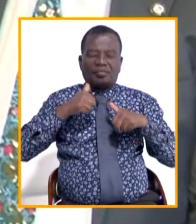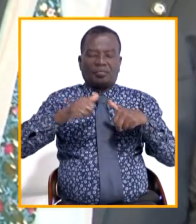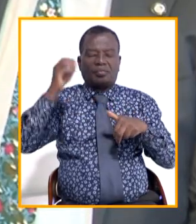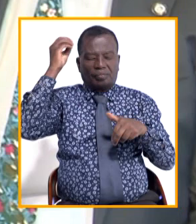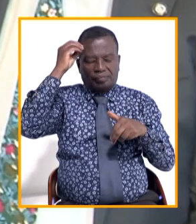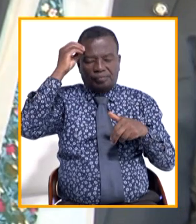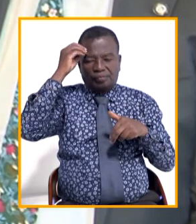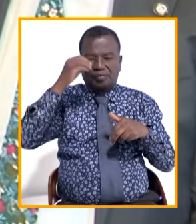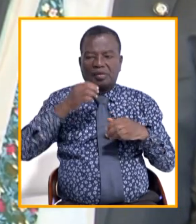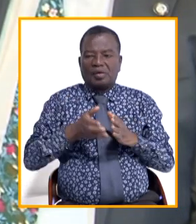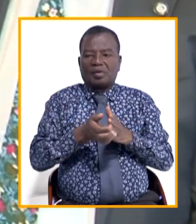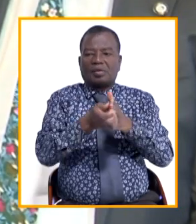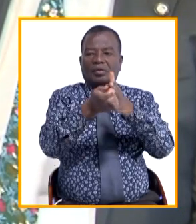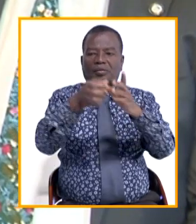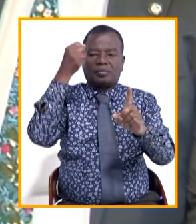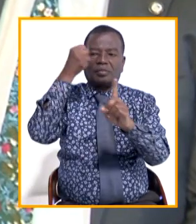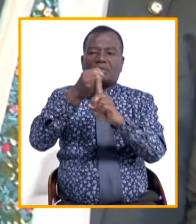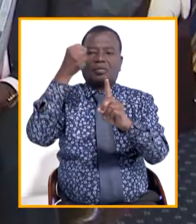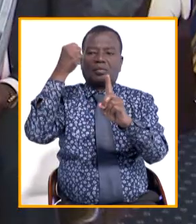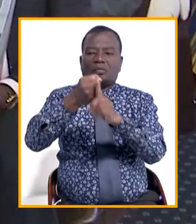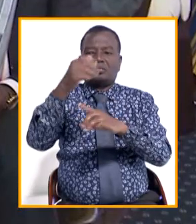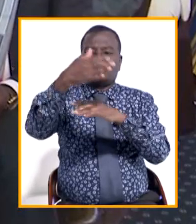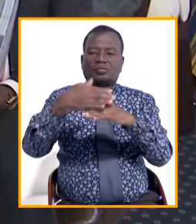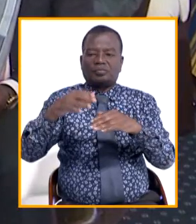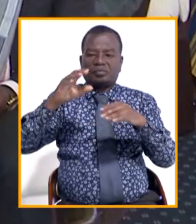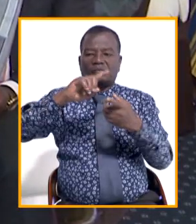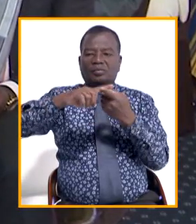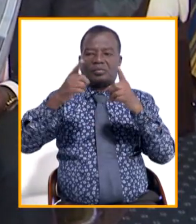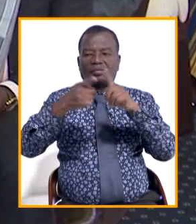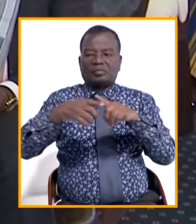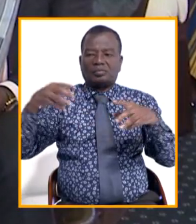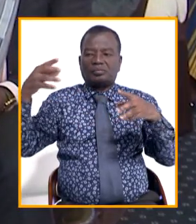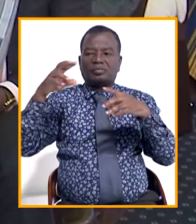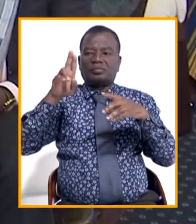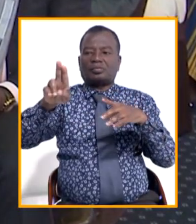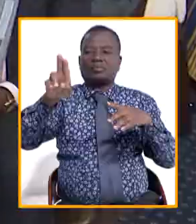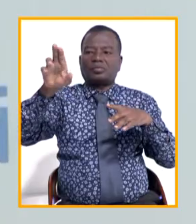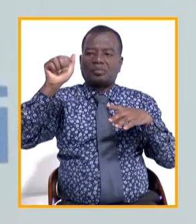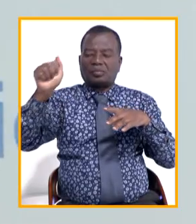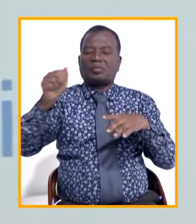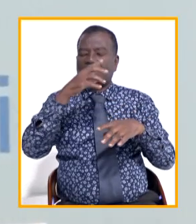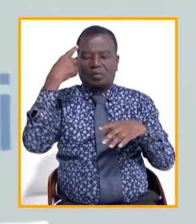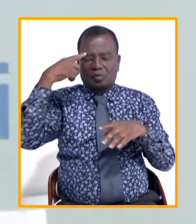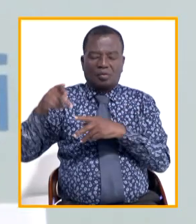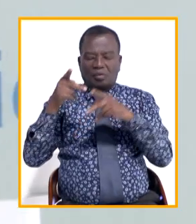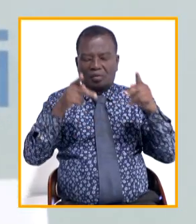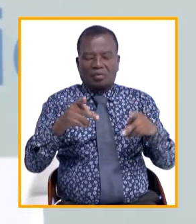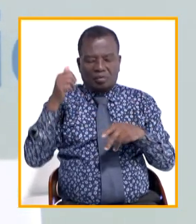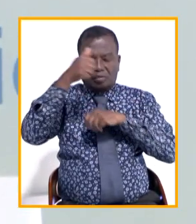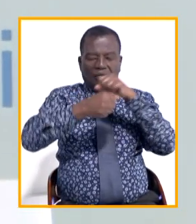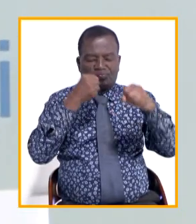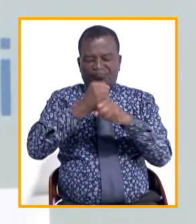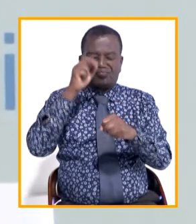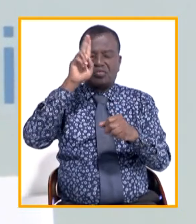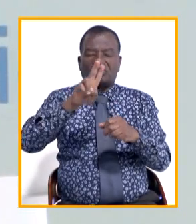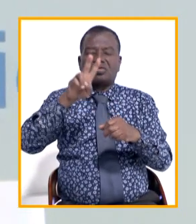Ouattara, a conduit un plaidoyer auprès de ses pairs de l'Union africaine en vue de placer l'année 2022 sous le sceau de la